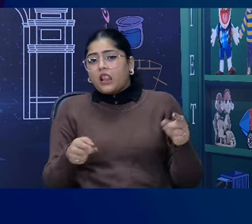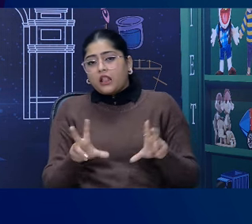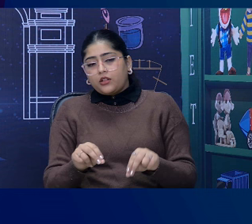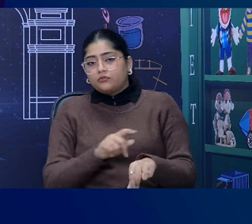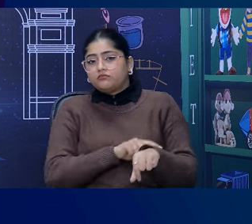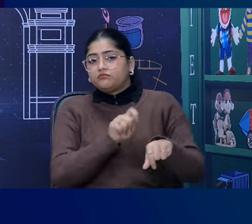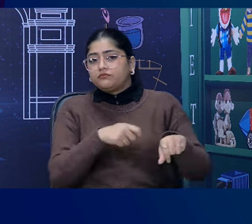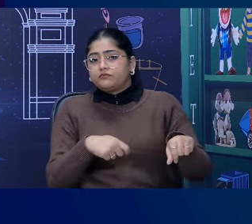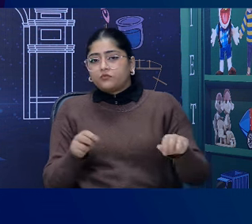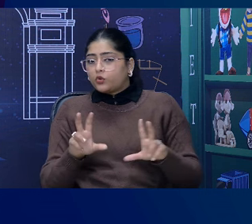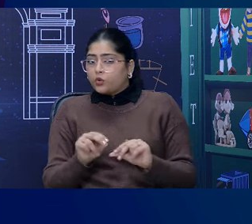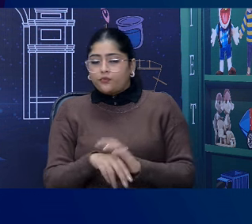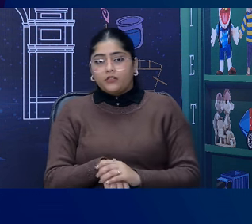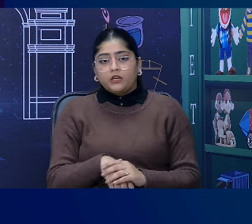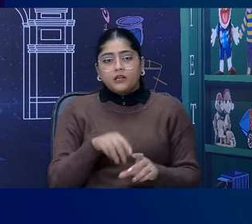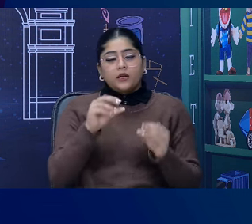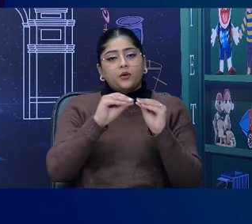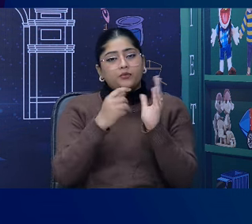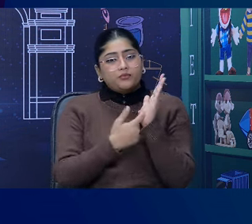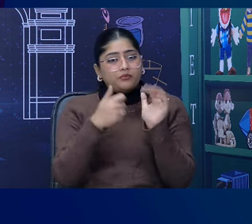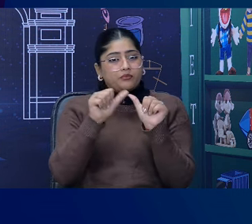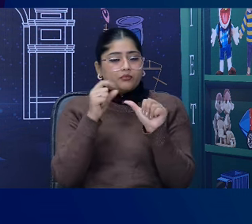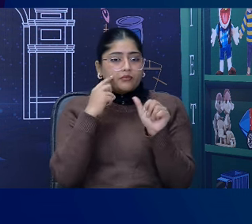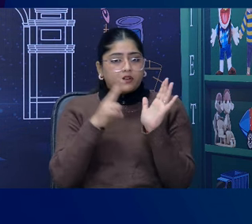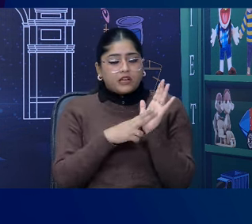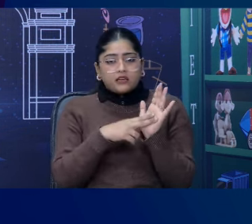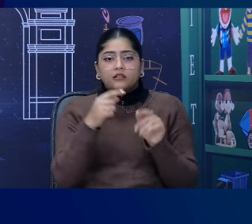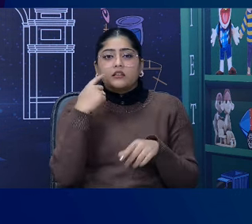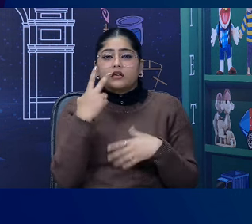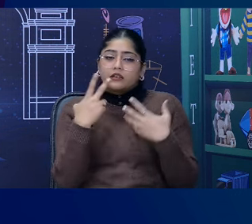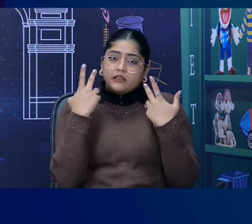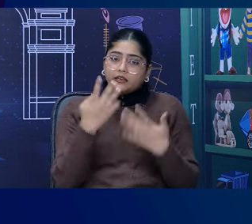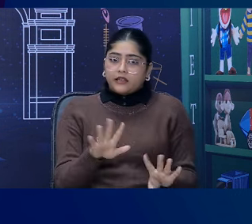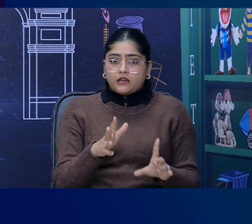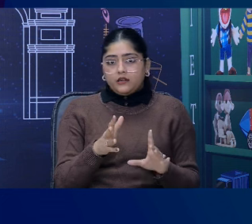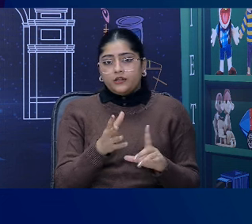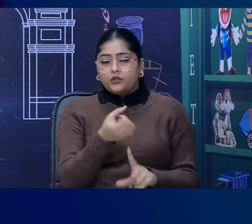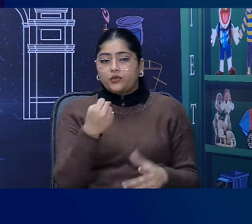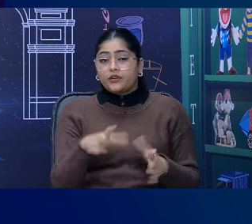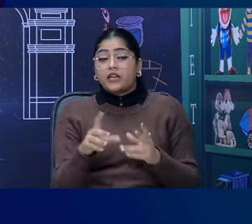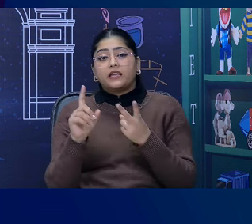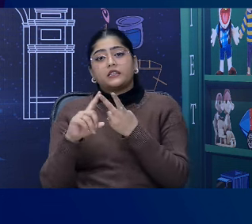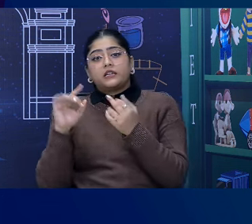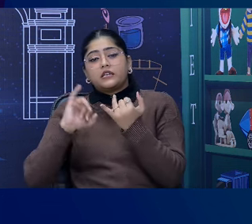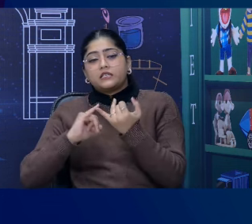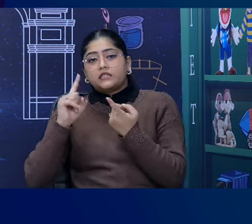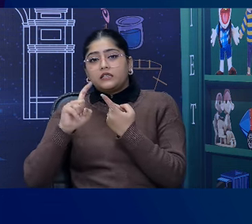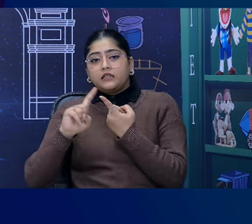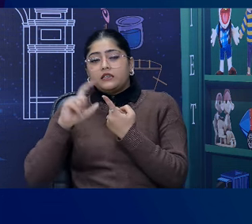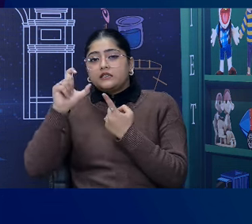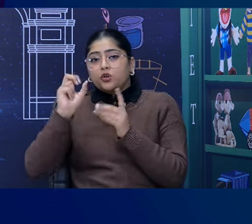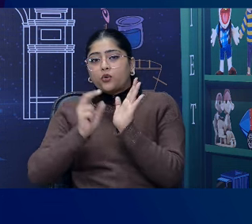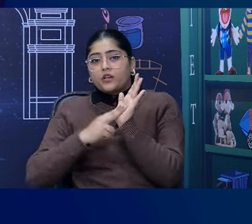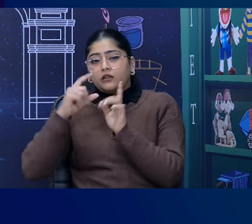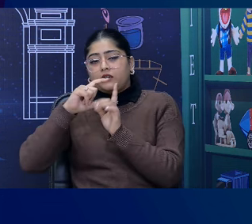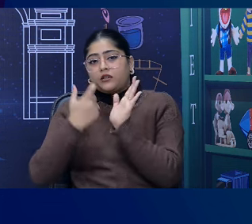ब्रेन कहता है अच्छा ये तो हमने देख लिया लेकिन अब हम करें क्या तो हम जाते हैं फिर सेकेंडरी अप्रेजल पे कि अगर हमने सोचा कि अच्छा ये सिचुएशन